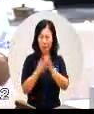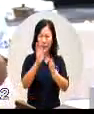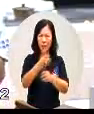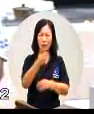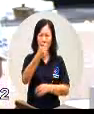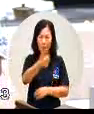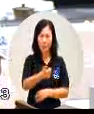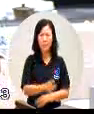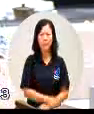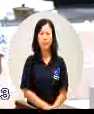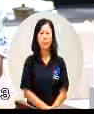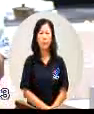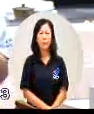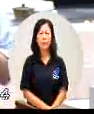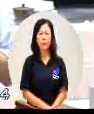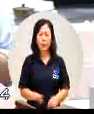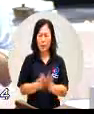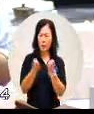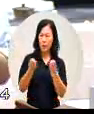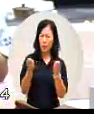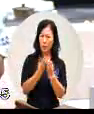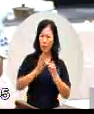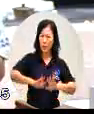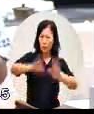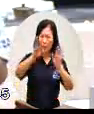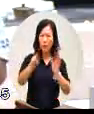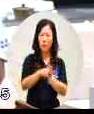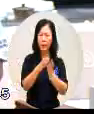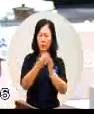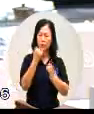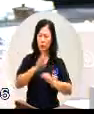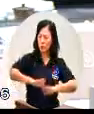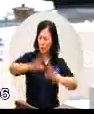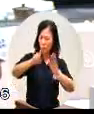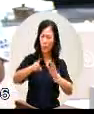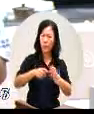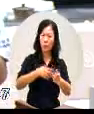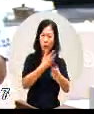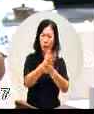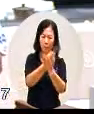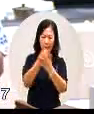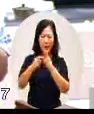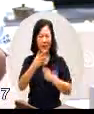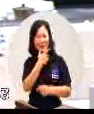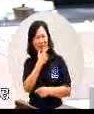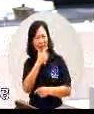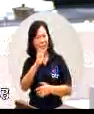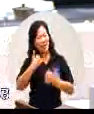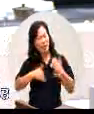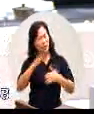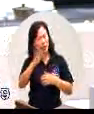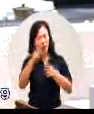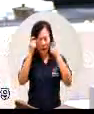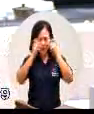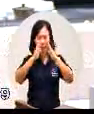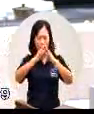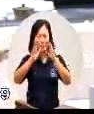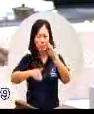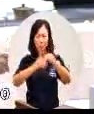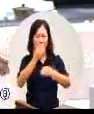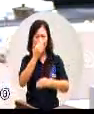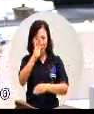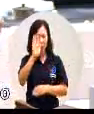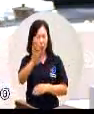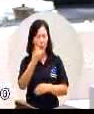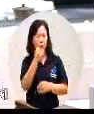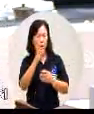的那种开发这个先进的，或是让大家呢翠翠目笑，高雄市也成功的，也很进步繁